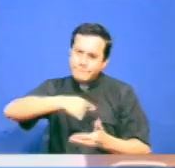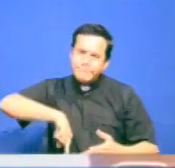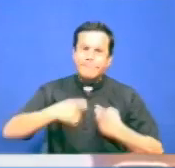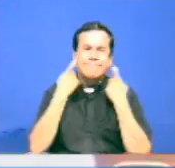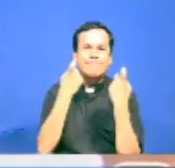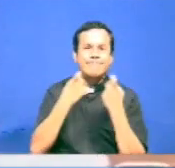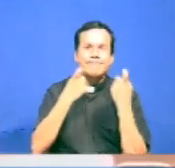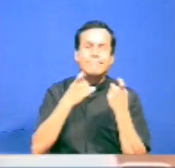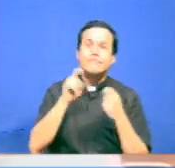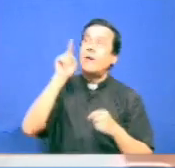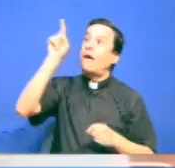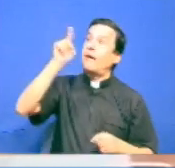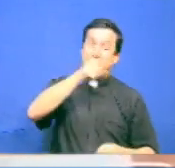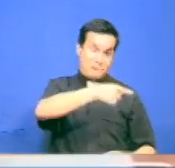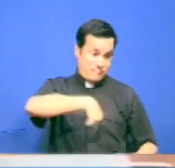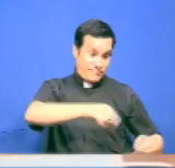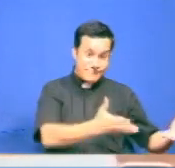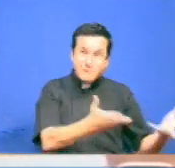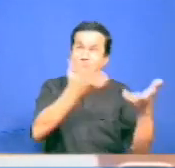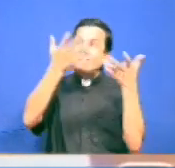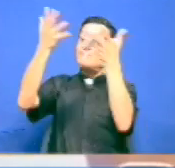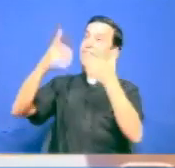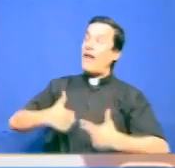na atufikishe kwenye uzima wa milele.